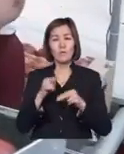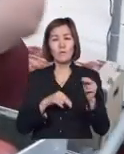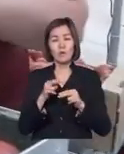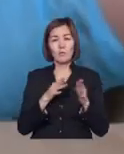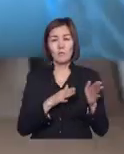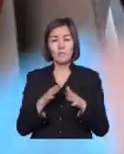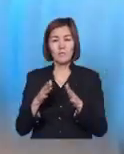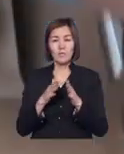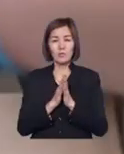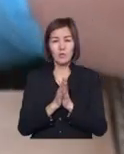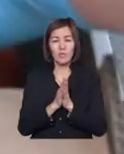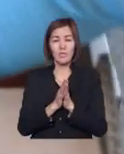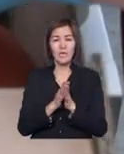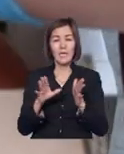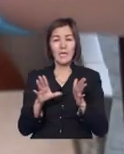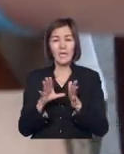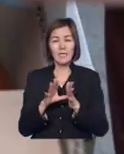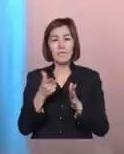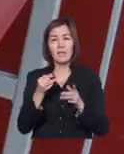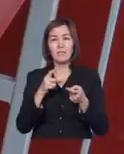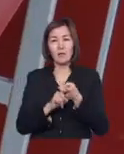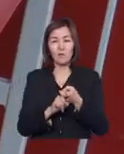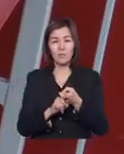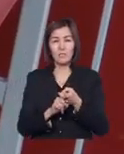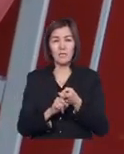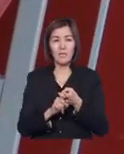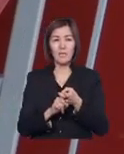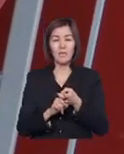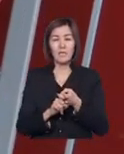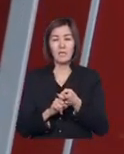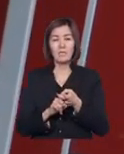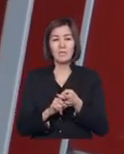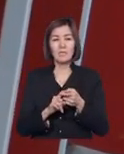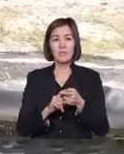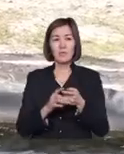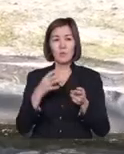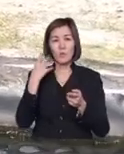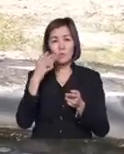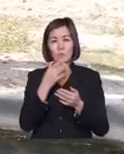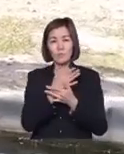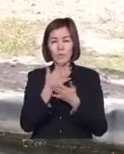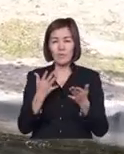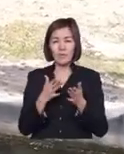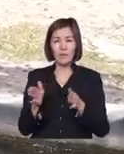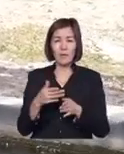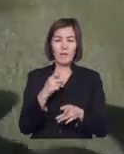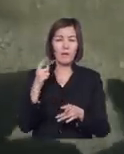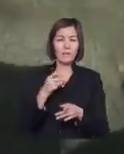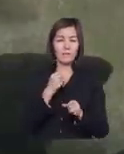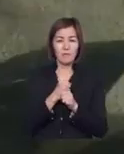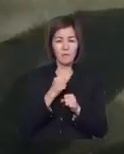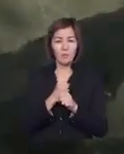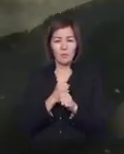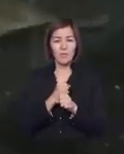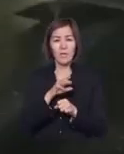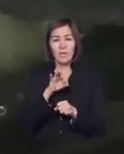келтіруді сұрады. Жарық тартылып, газға қосылар болсақ, өнім көлемі есенінері сөзсіз деді. Балық шаруашылығымен айналысатын